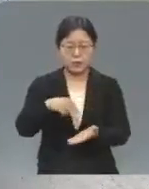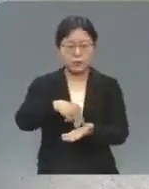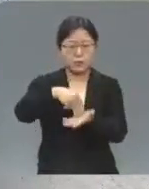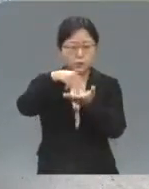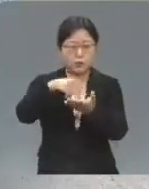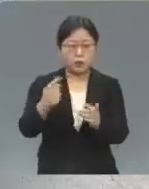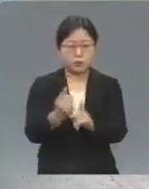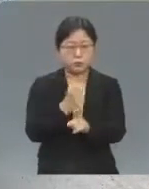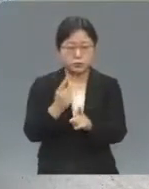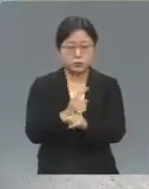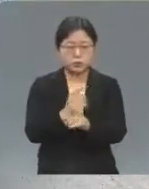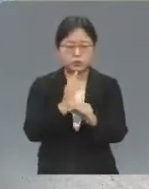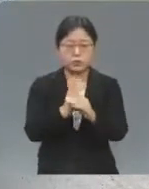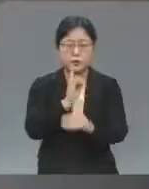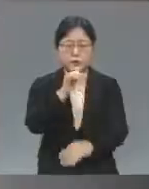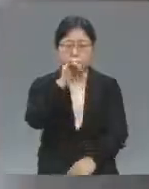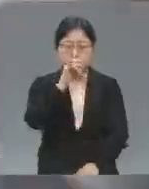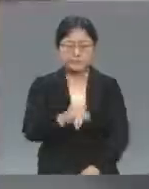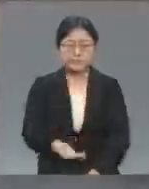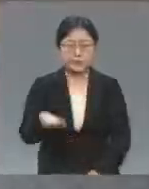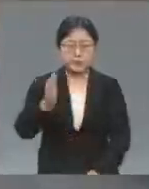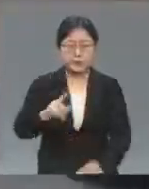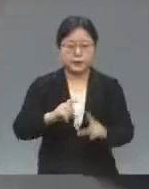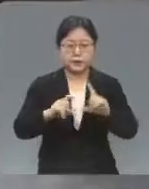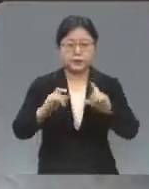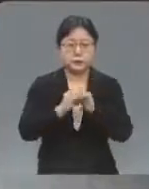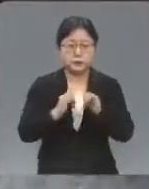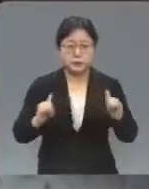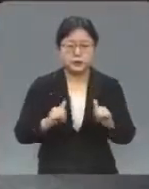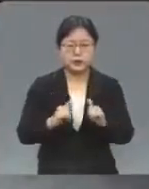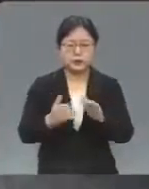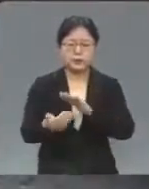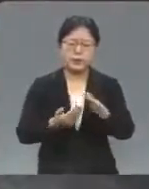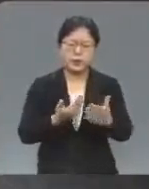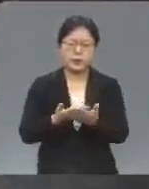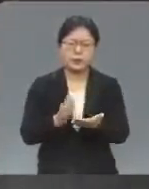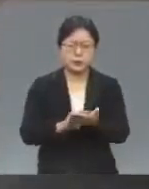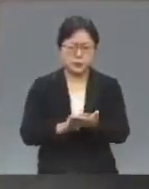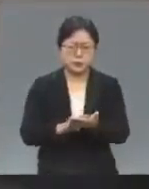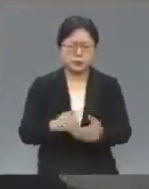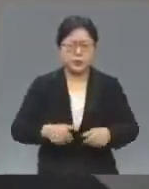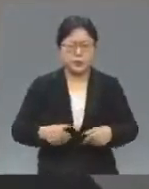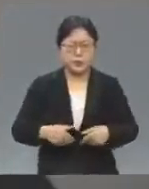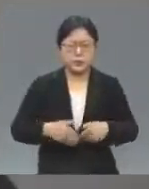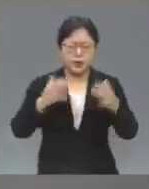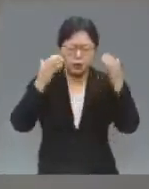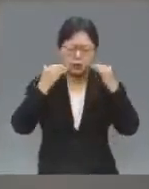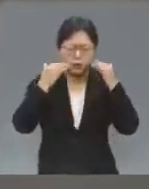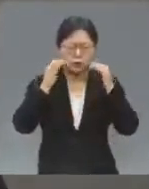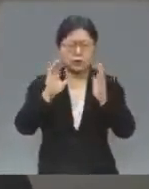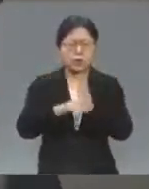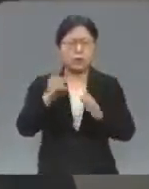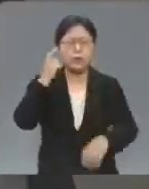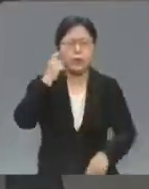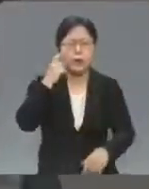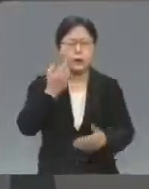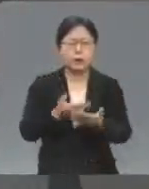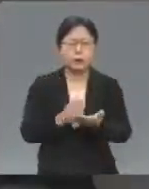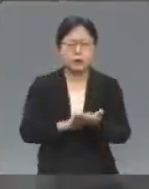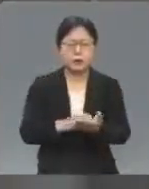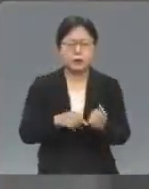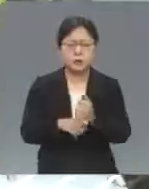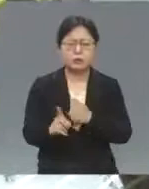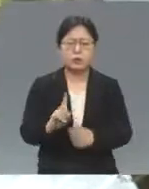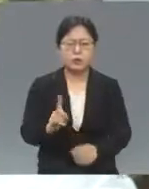교체 공사를 진행했다 고 밝혔습니다 하지 말고 시민들은 미리 공사를 하지 않고 폭염에 공사를 기획했는지와 모르겠다며 불 표로